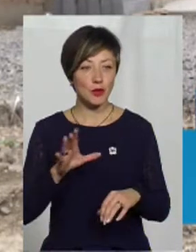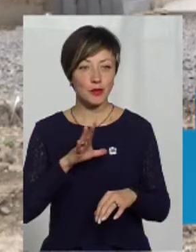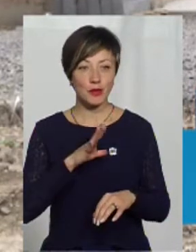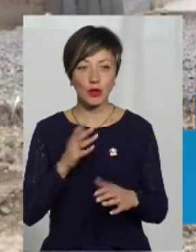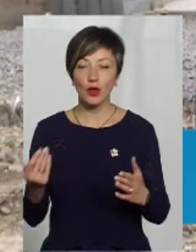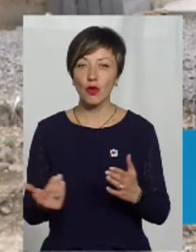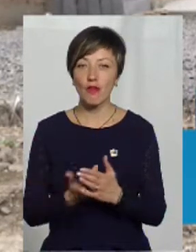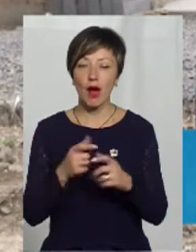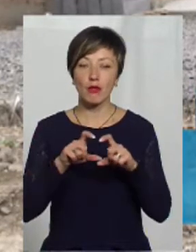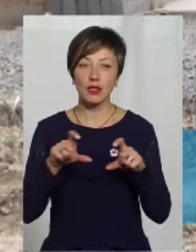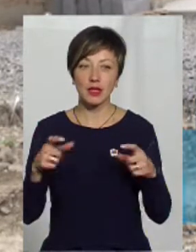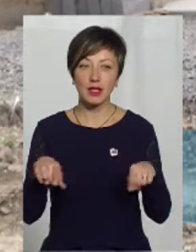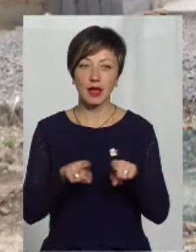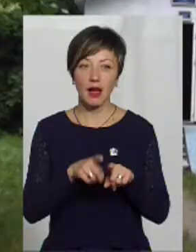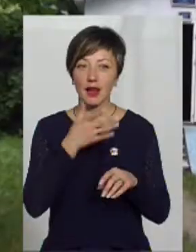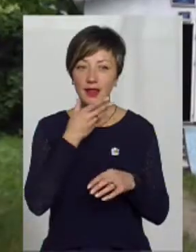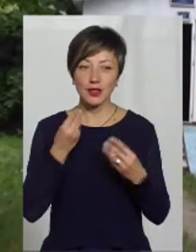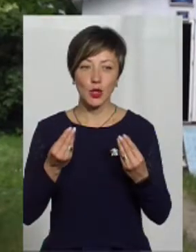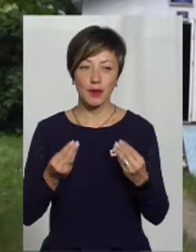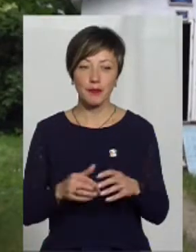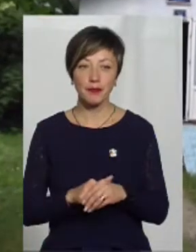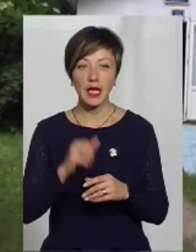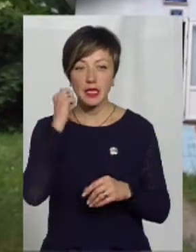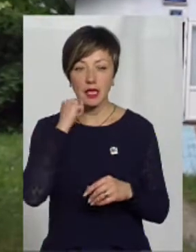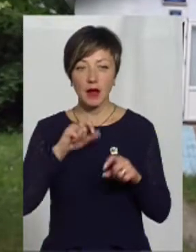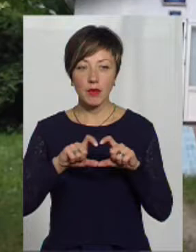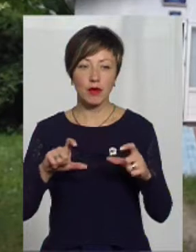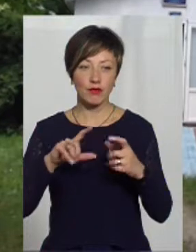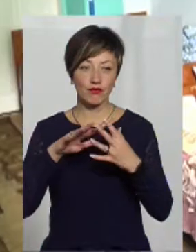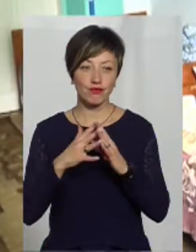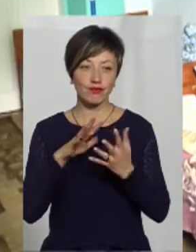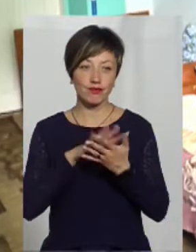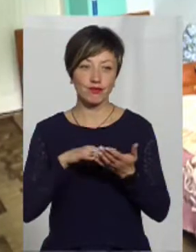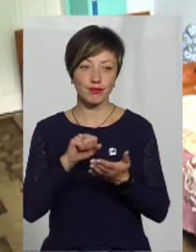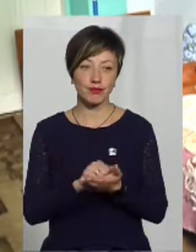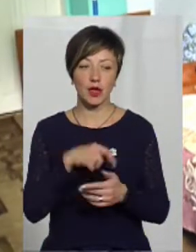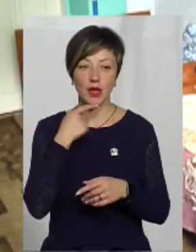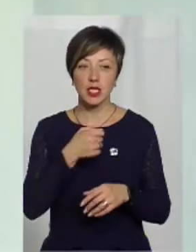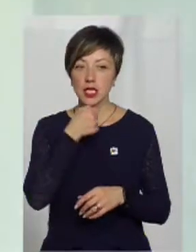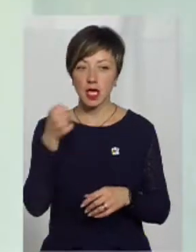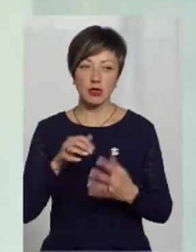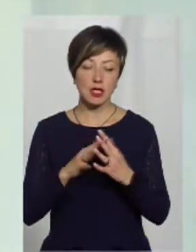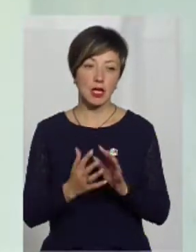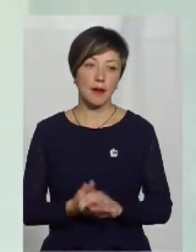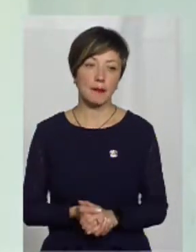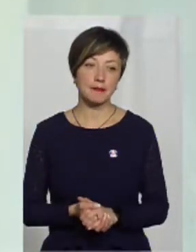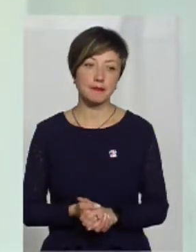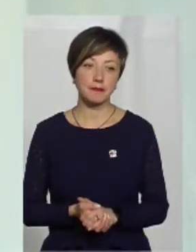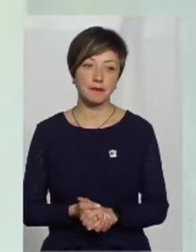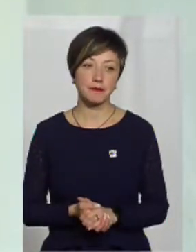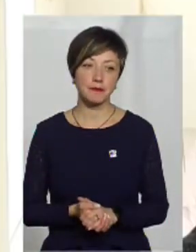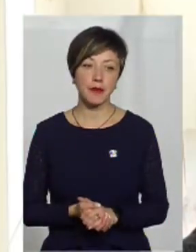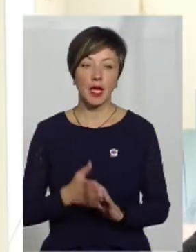нова амбулаторія, така красота. Стара амбулаторія розвалюється, каже староста села Пилява Любов Назаренко.